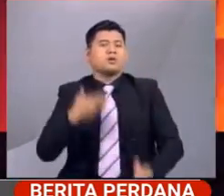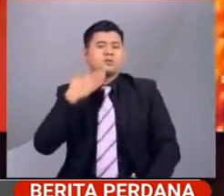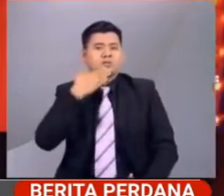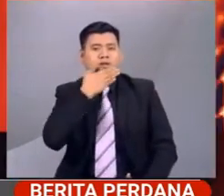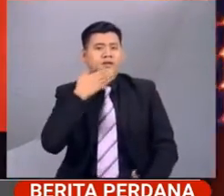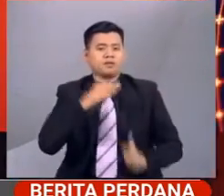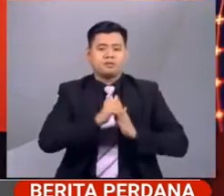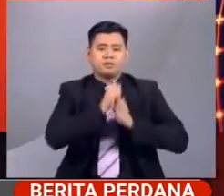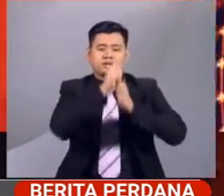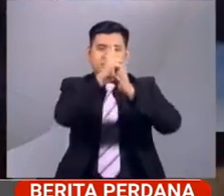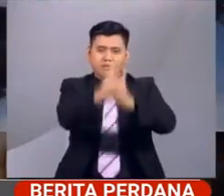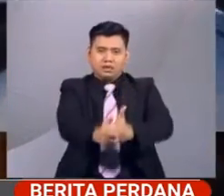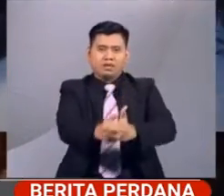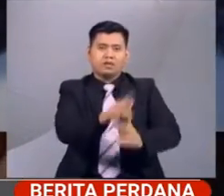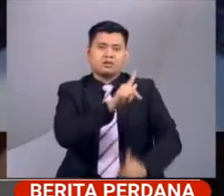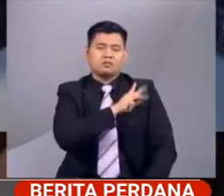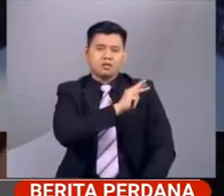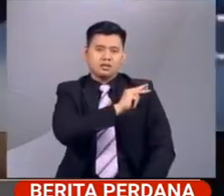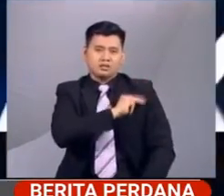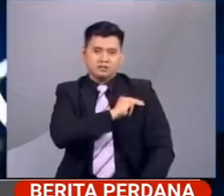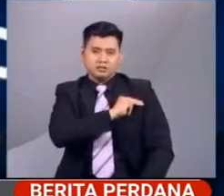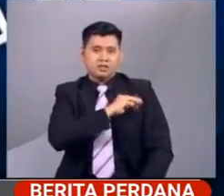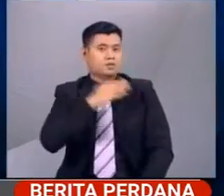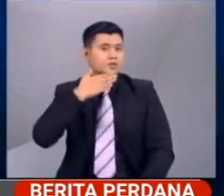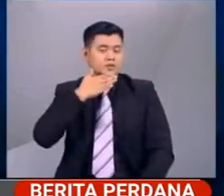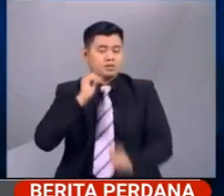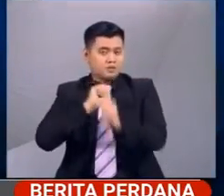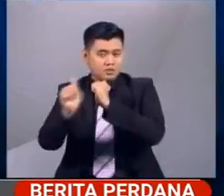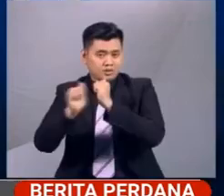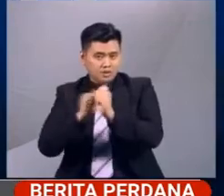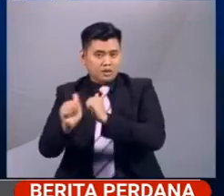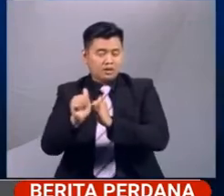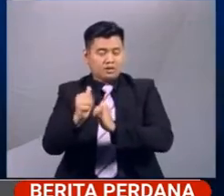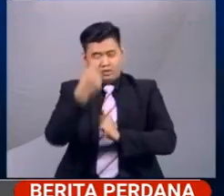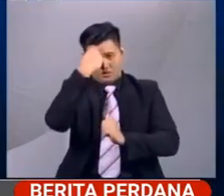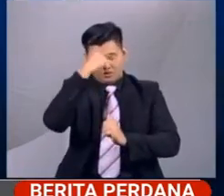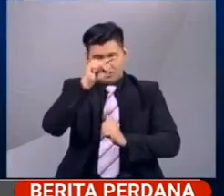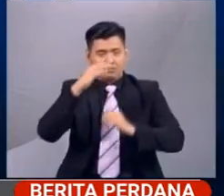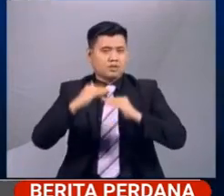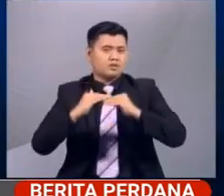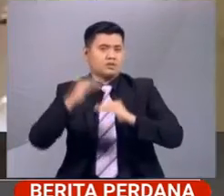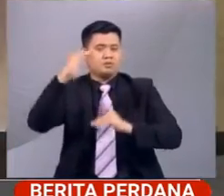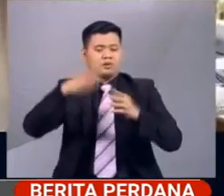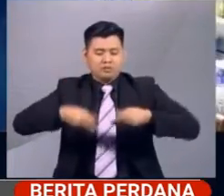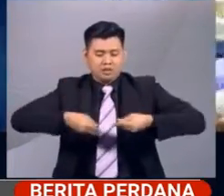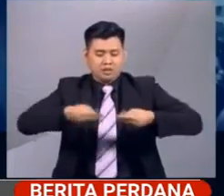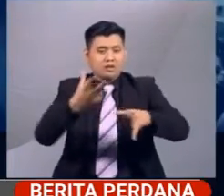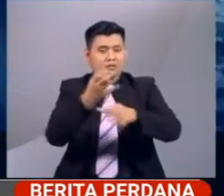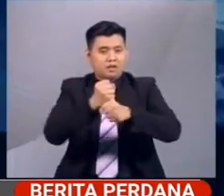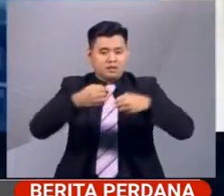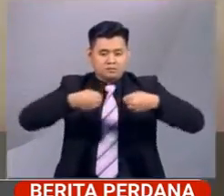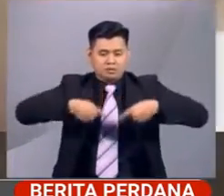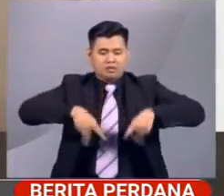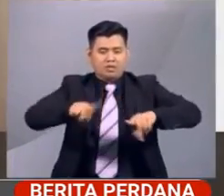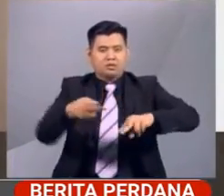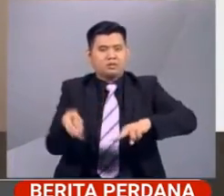oleh KBS dan emdek bagi membolehkan mereka memaksimumkan peluang menjana pendapatan Hai